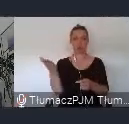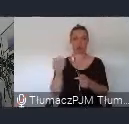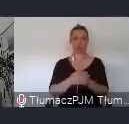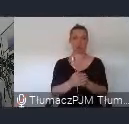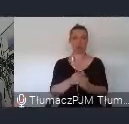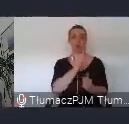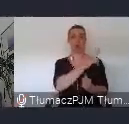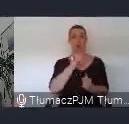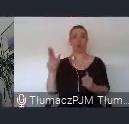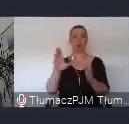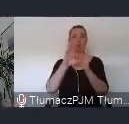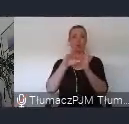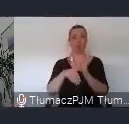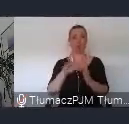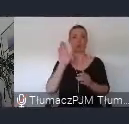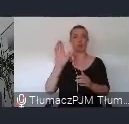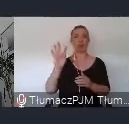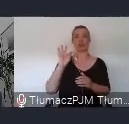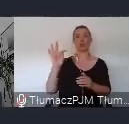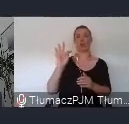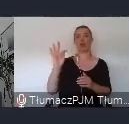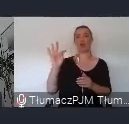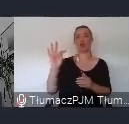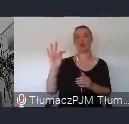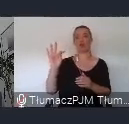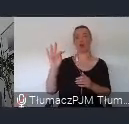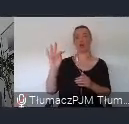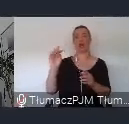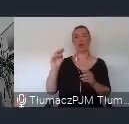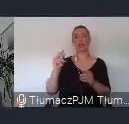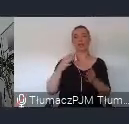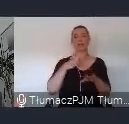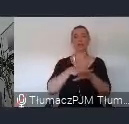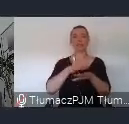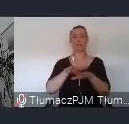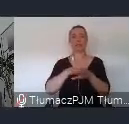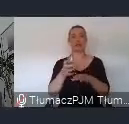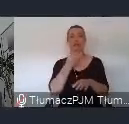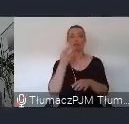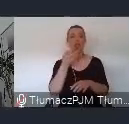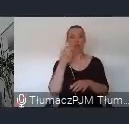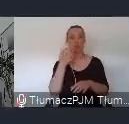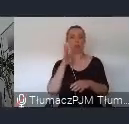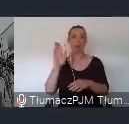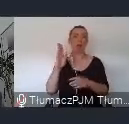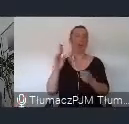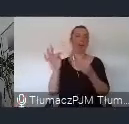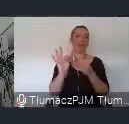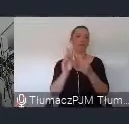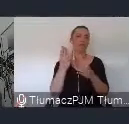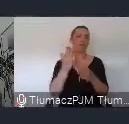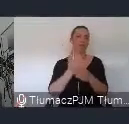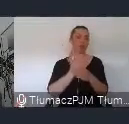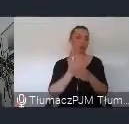Każde miasto w Polsce ma swój własny system ciepłowniczy, ma swoją ciepłownię, ma swoją przedsiębiorstwo ciepłownicze, czy ono jest ich własnością,